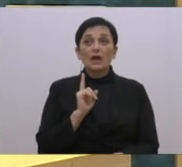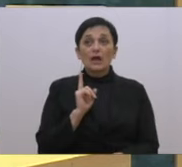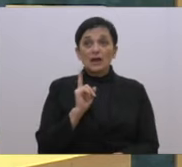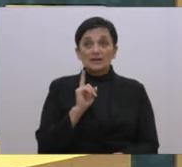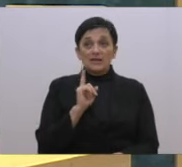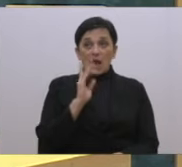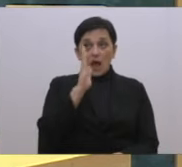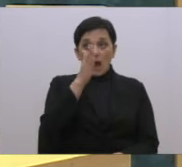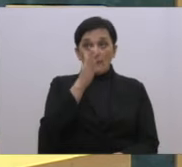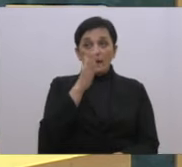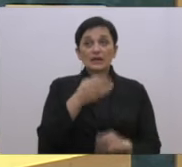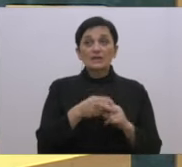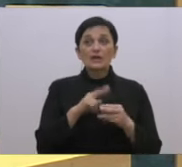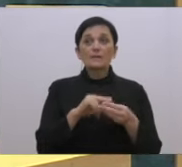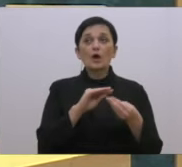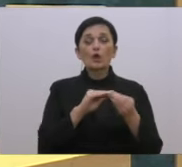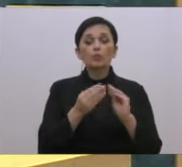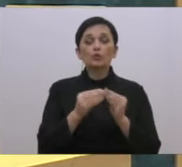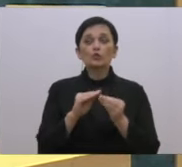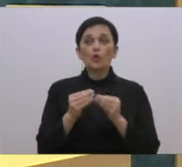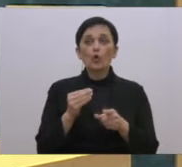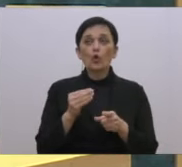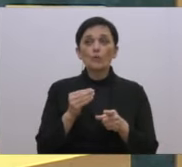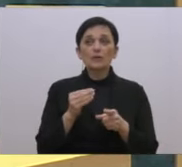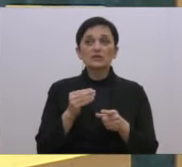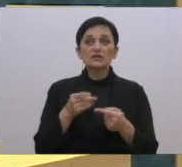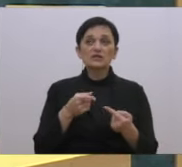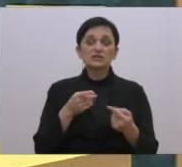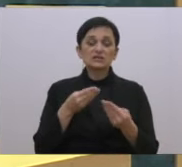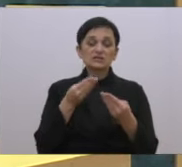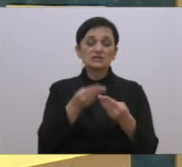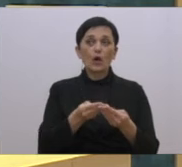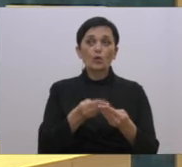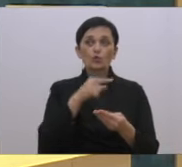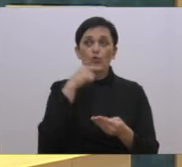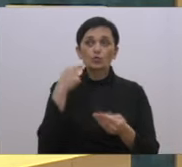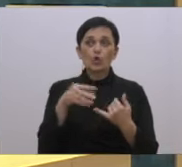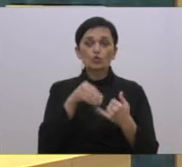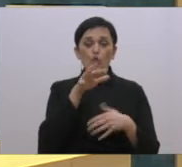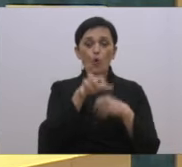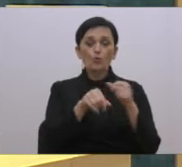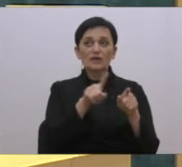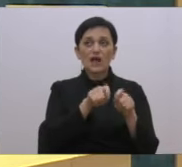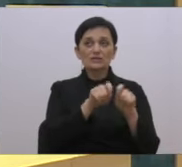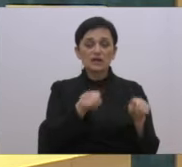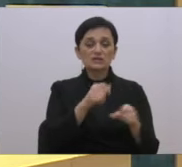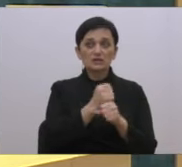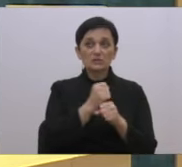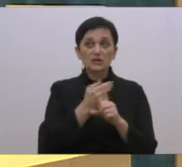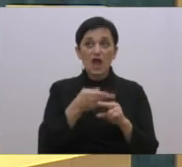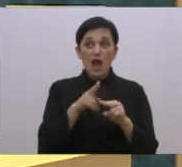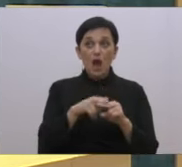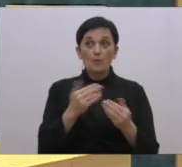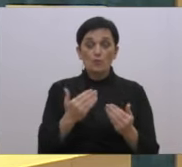რა საპირებთ იმ გამოწვევების საპირისპიროდ, რასაც ქმნის რუსული ოკუპაცია? და ამ